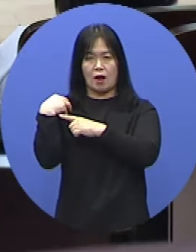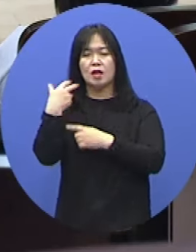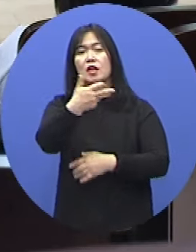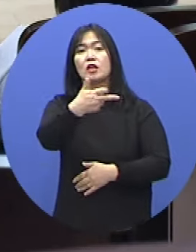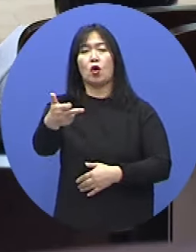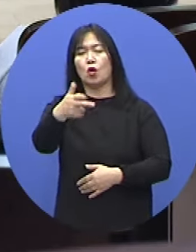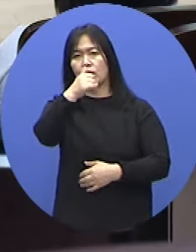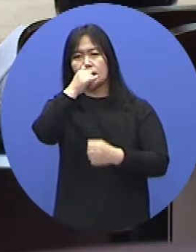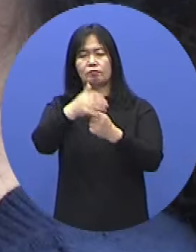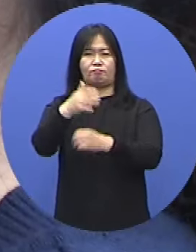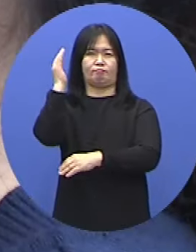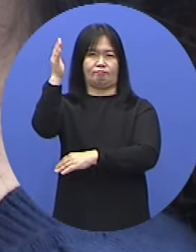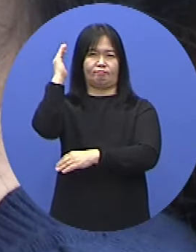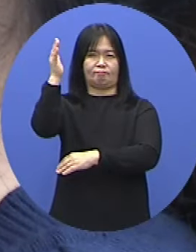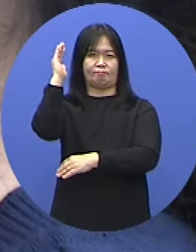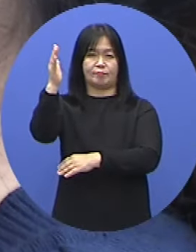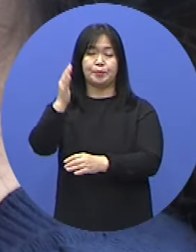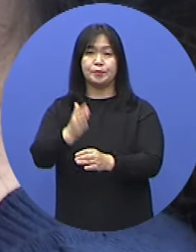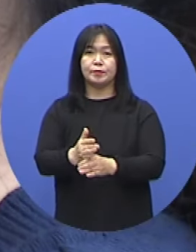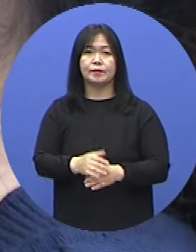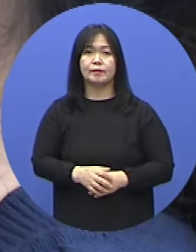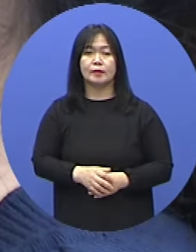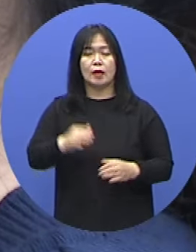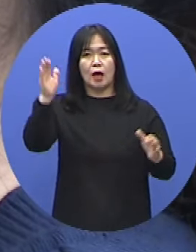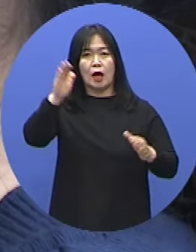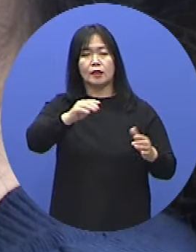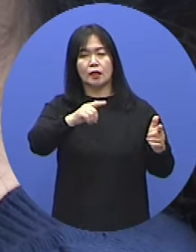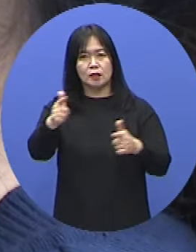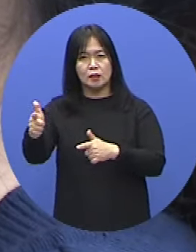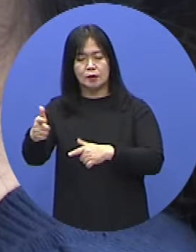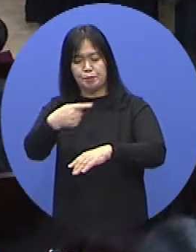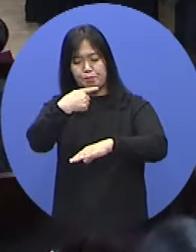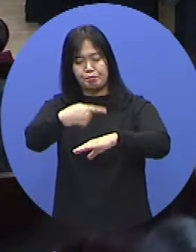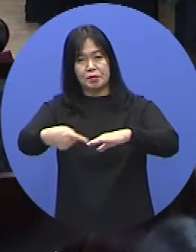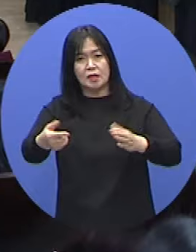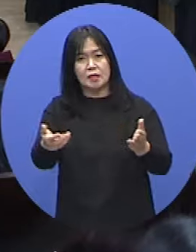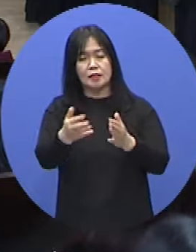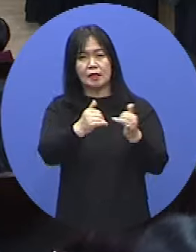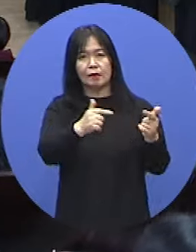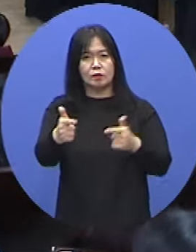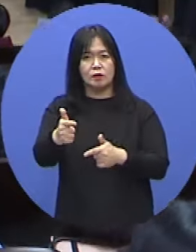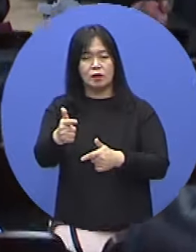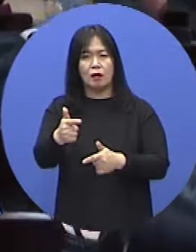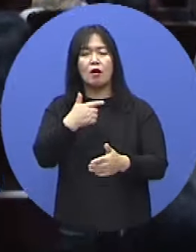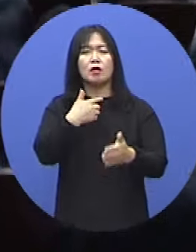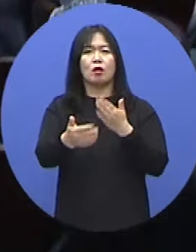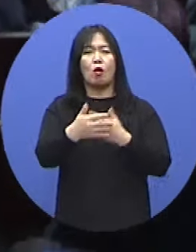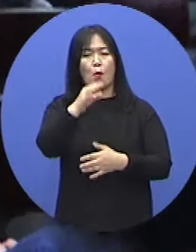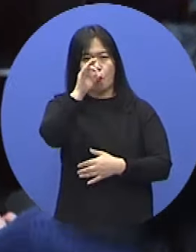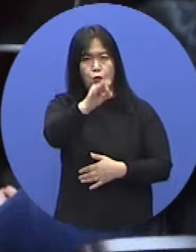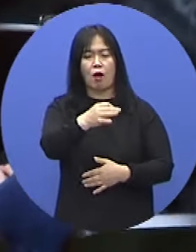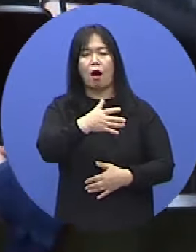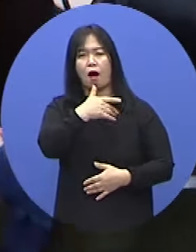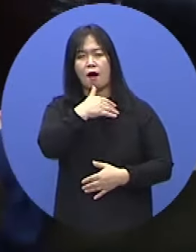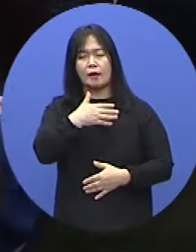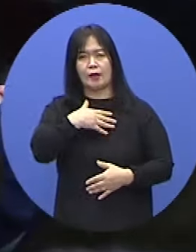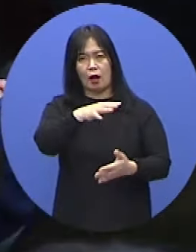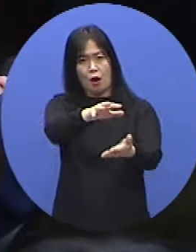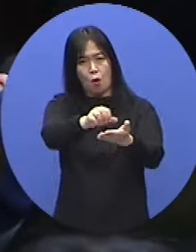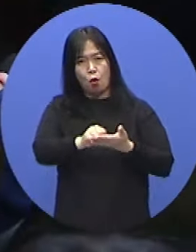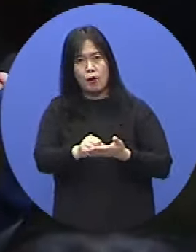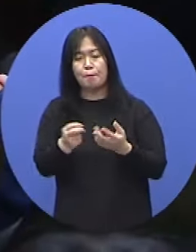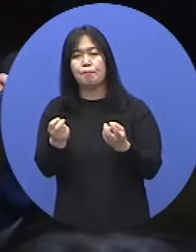있다는 내용의 강입니다 학생들은 동포 기업인들의 사례를 들으며 자신이라면 어떻게 활용할 수